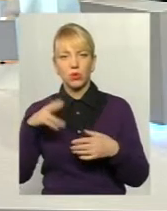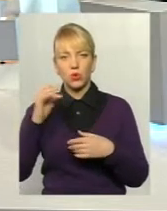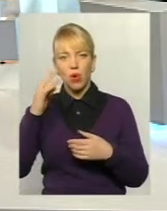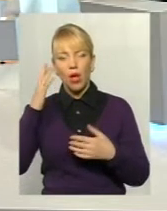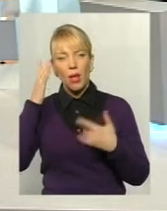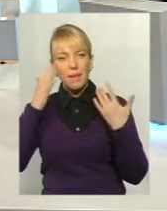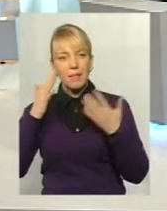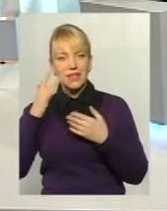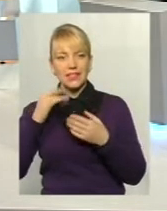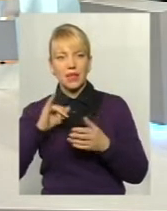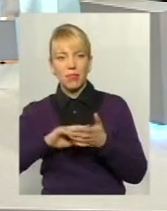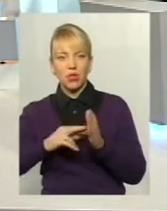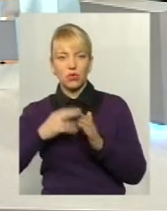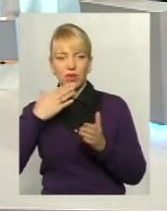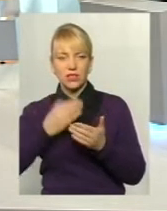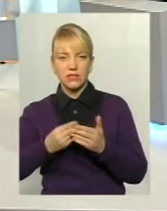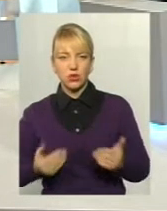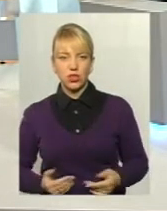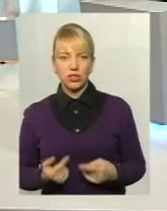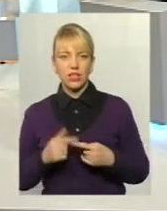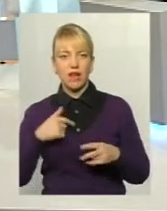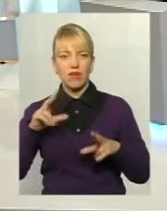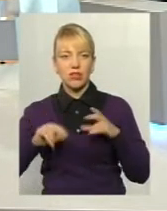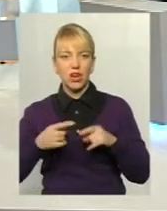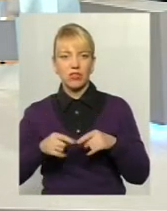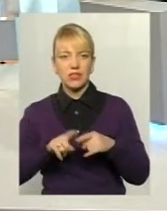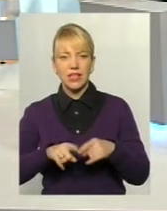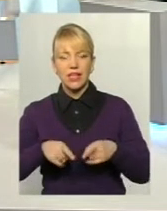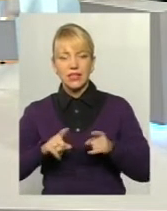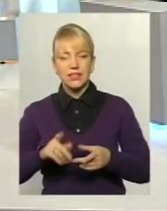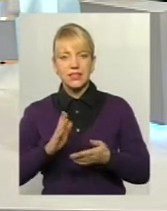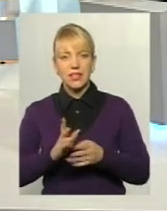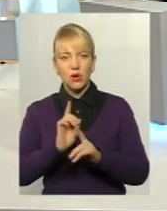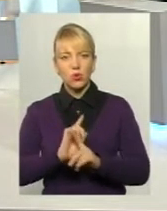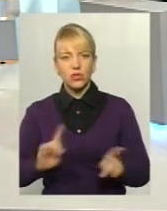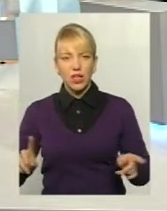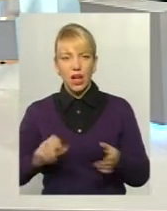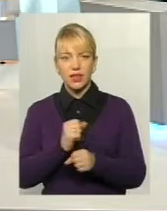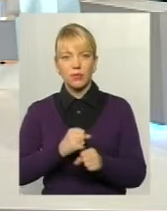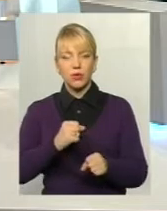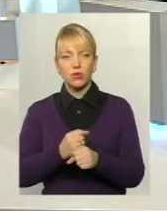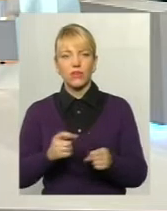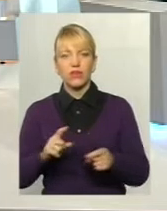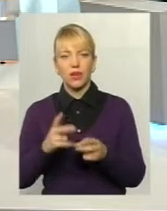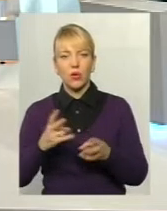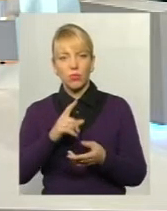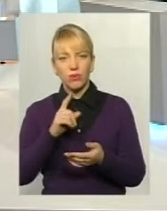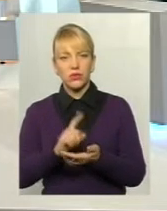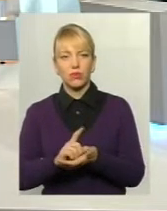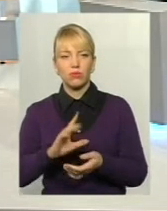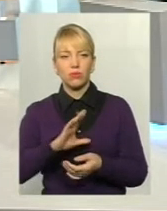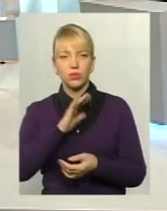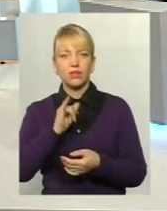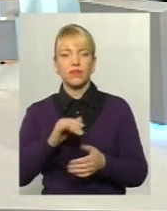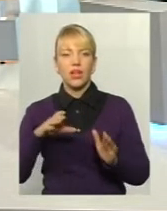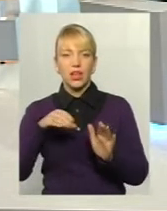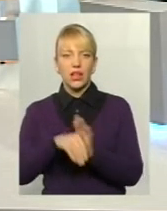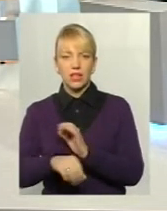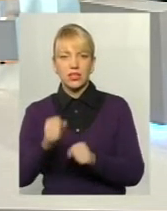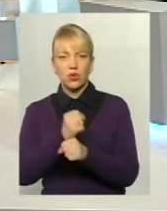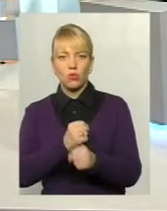життя. Я вважаю, що це ось дійсно таке унікальне напрацювання, яке повинно бути обов'язковим у ланці